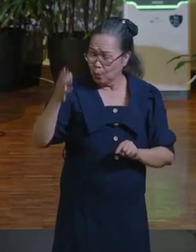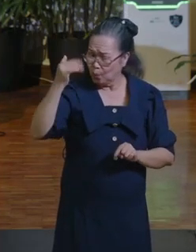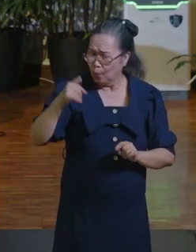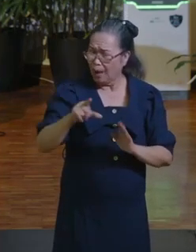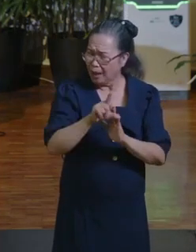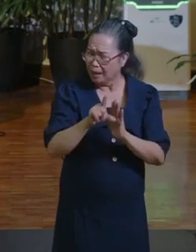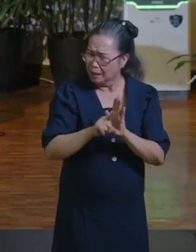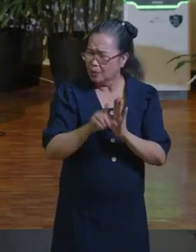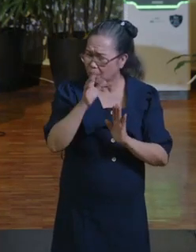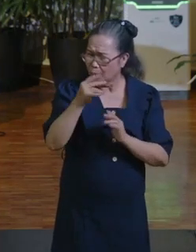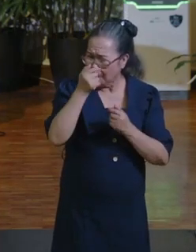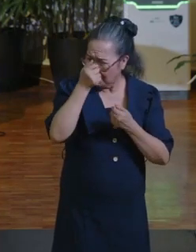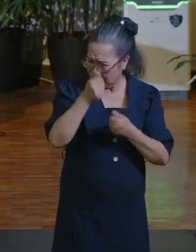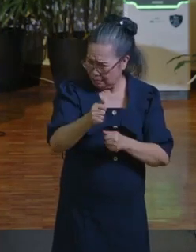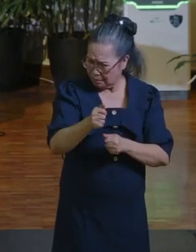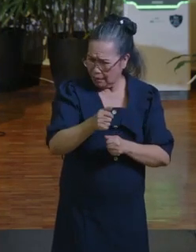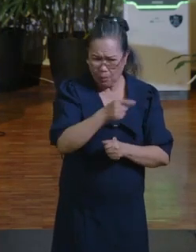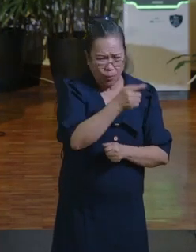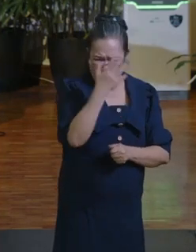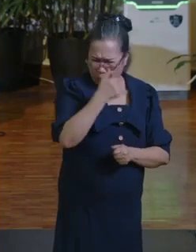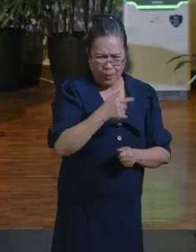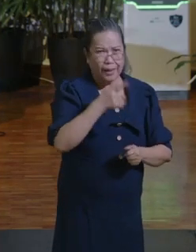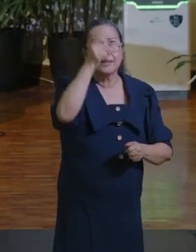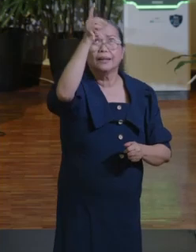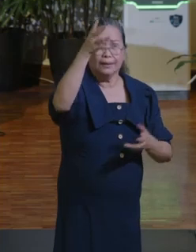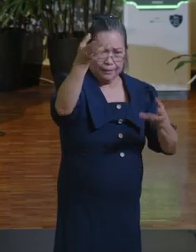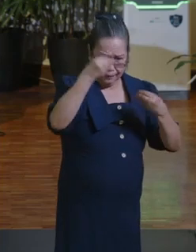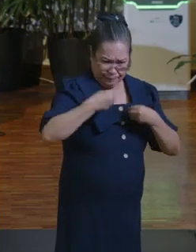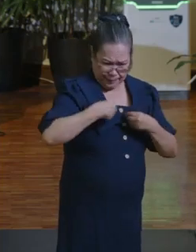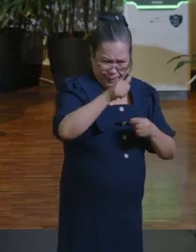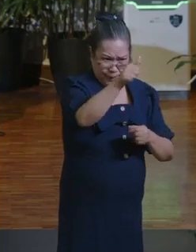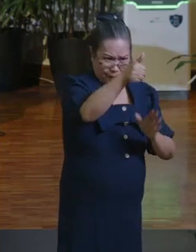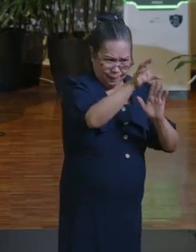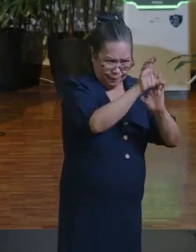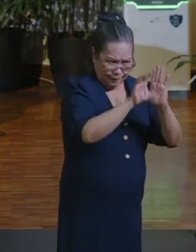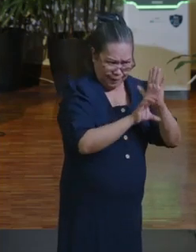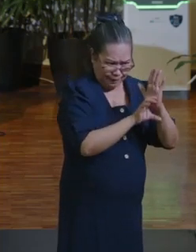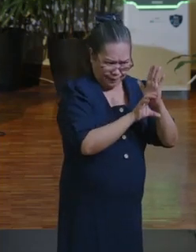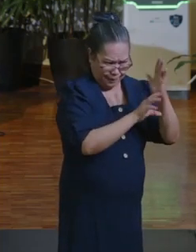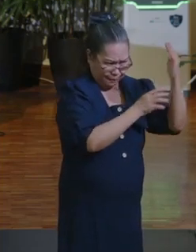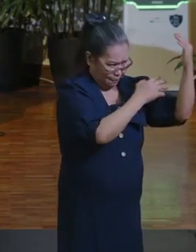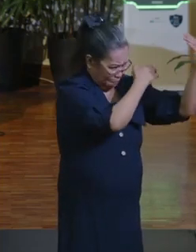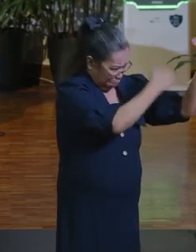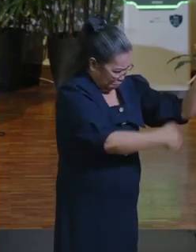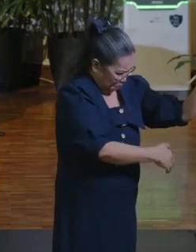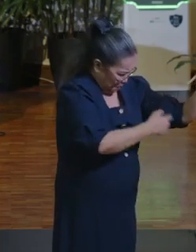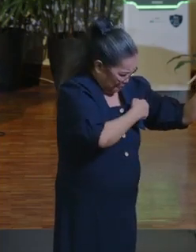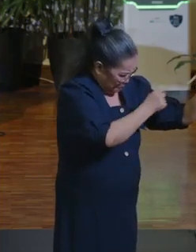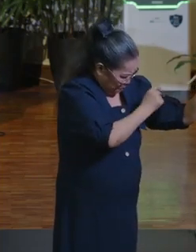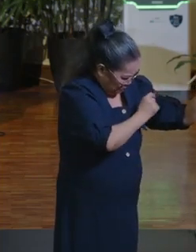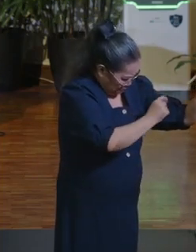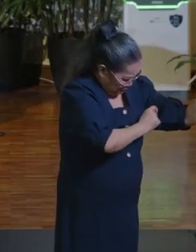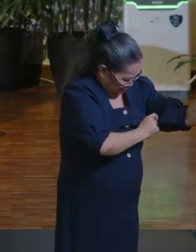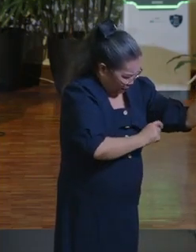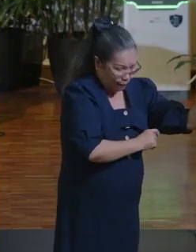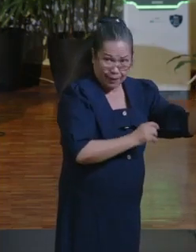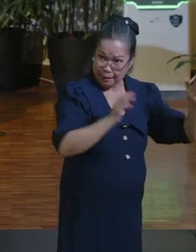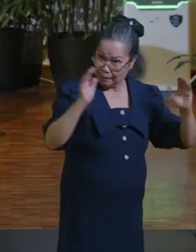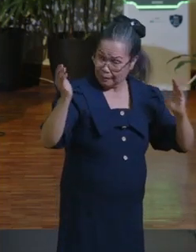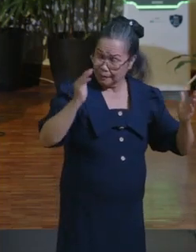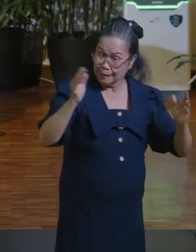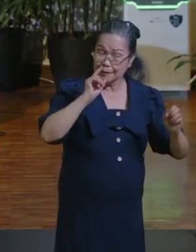law? So bakit pa binigay ang batas? Nagtanong din siya, is the law then contrary to the promises of